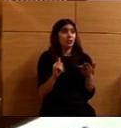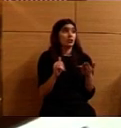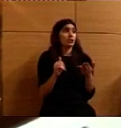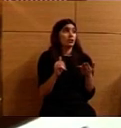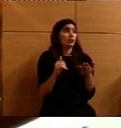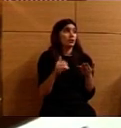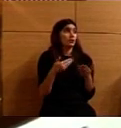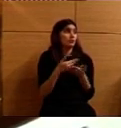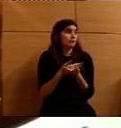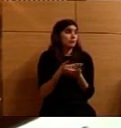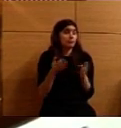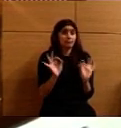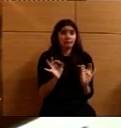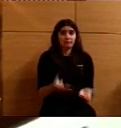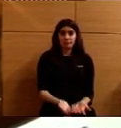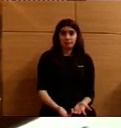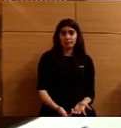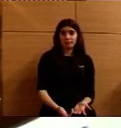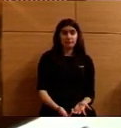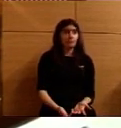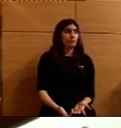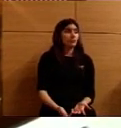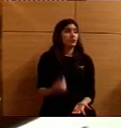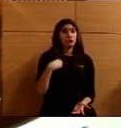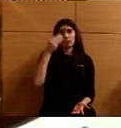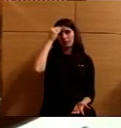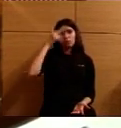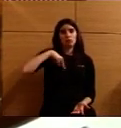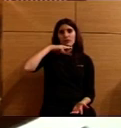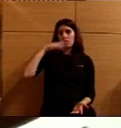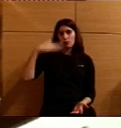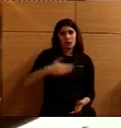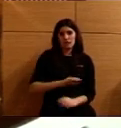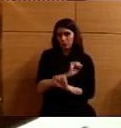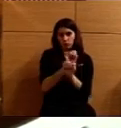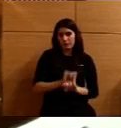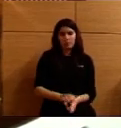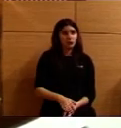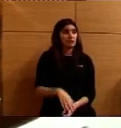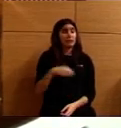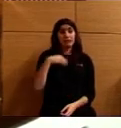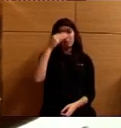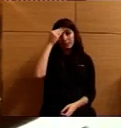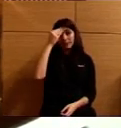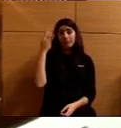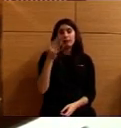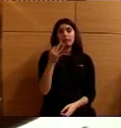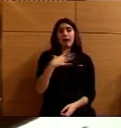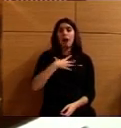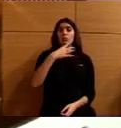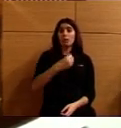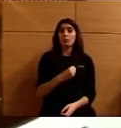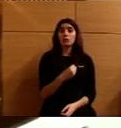poden fiar de que arriben a tots. Pensem que va ser insuficient i pensem que en els